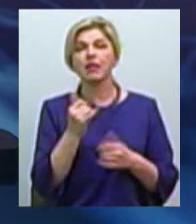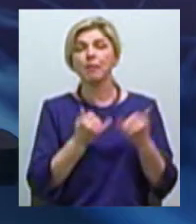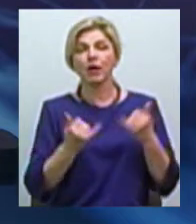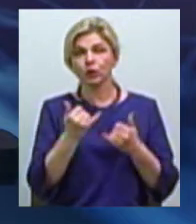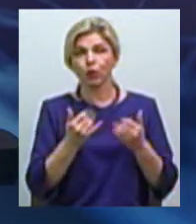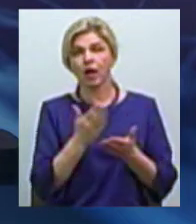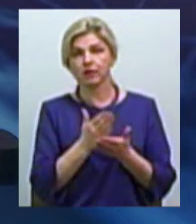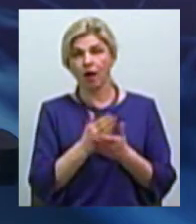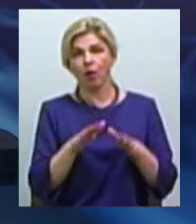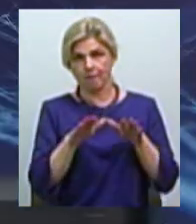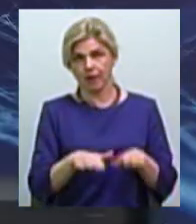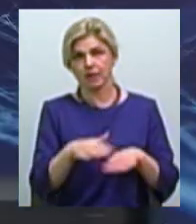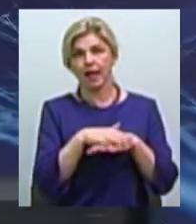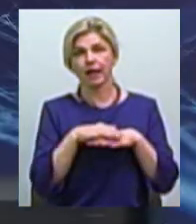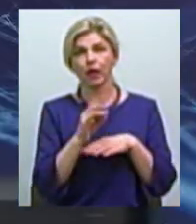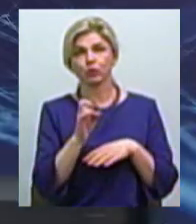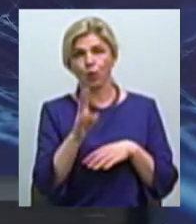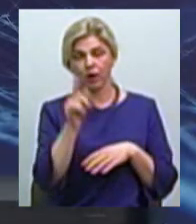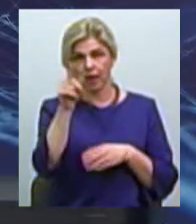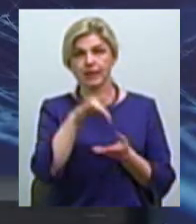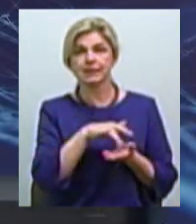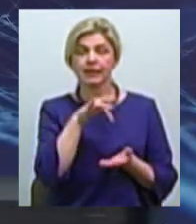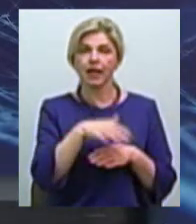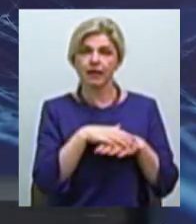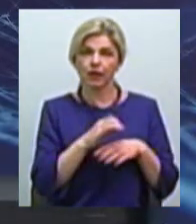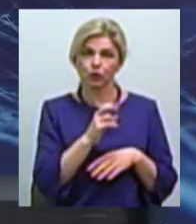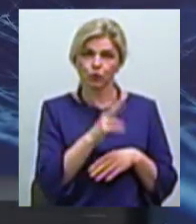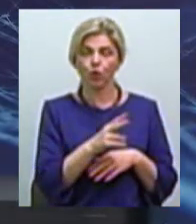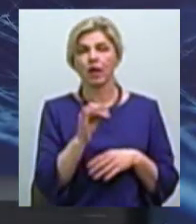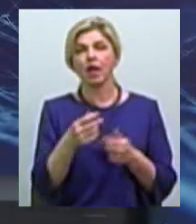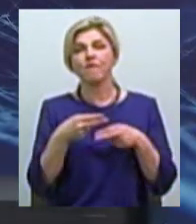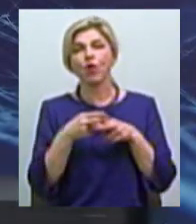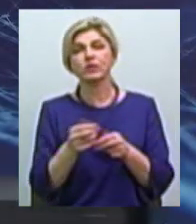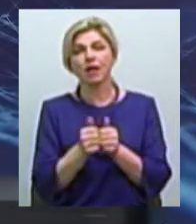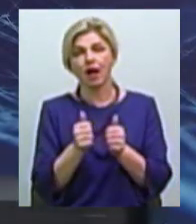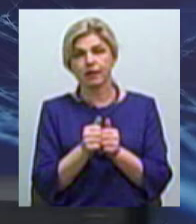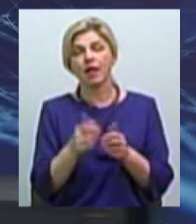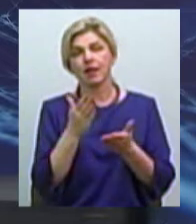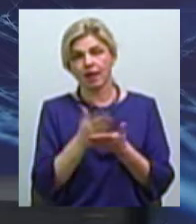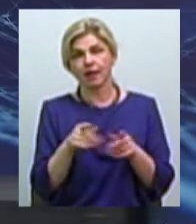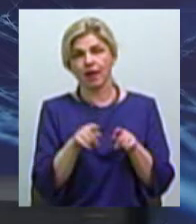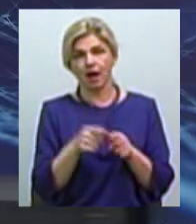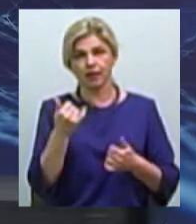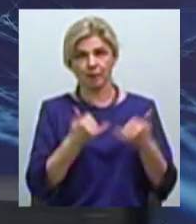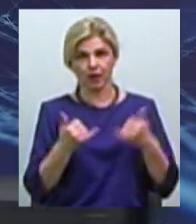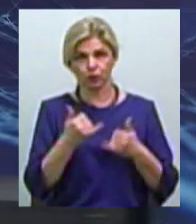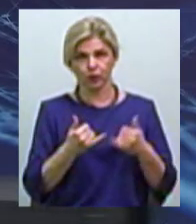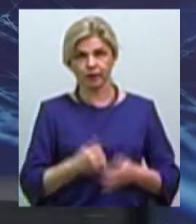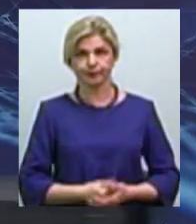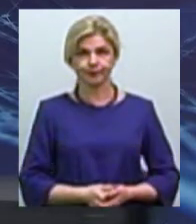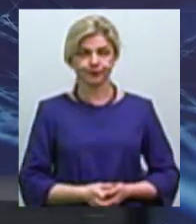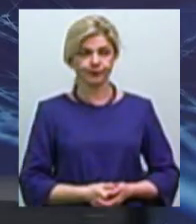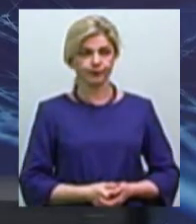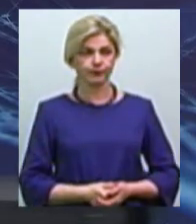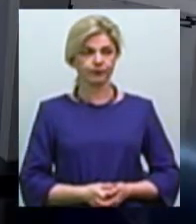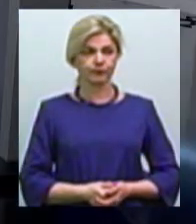лабораторії знаходяться на ринках. На центральному ринку, на ринку привокзальному є такі лабораторії. І люди